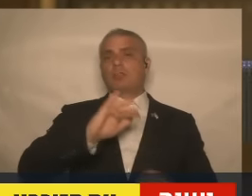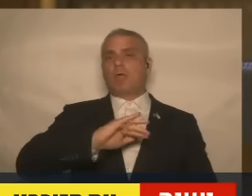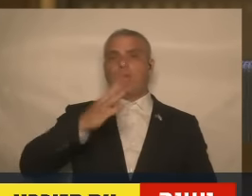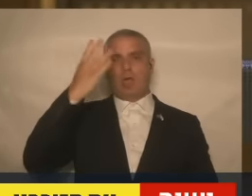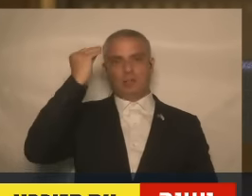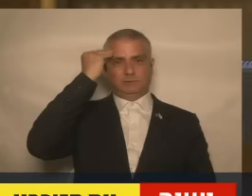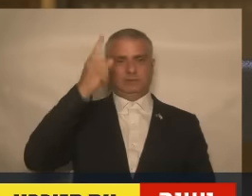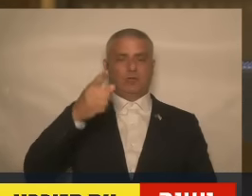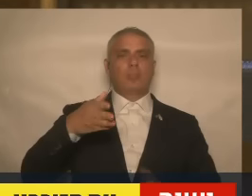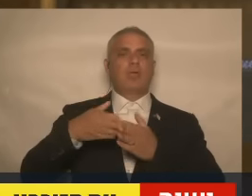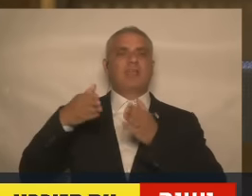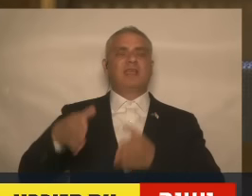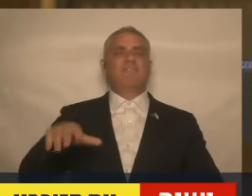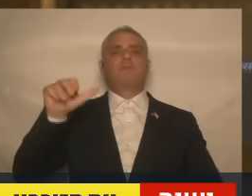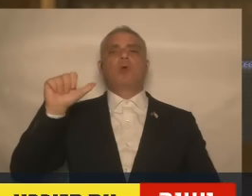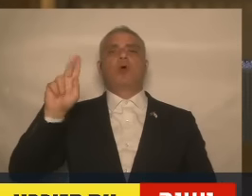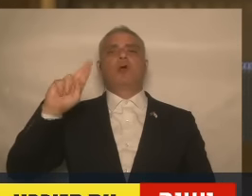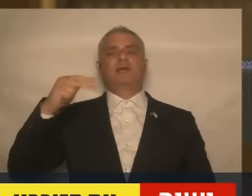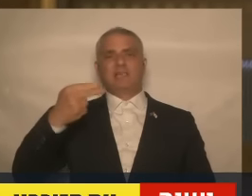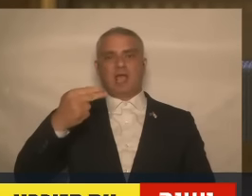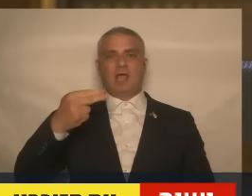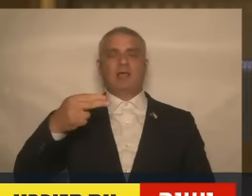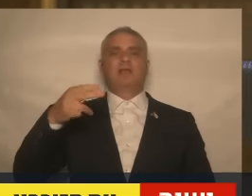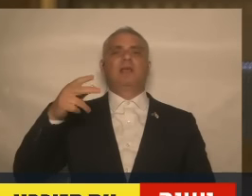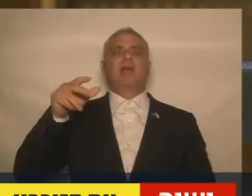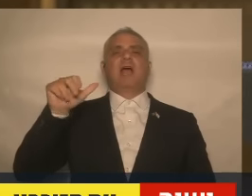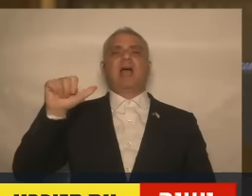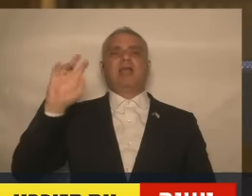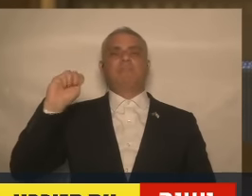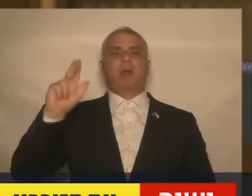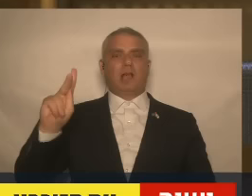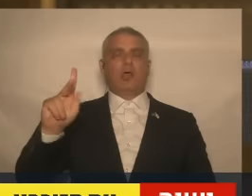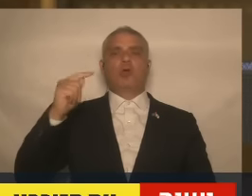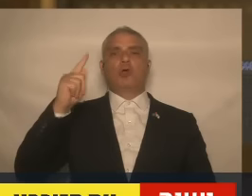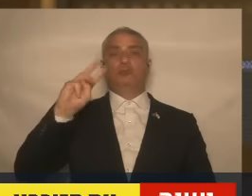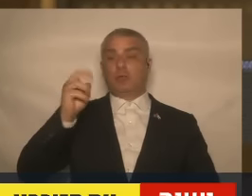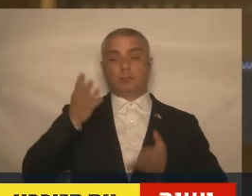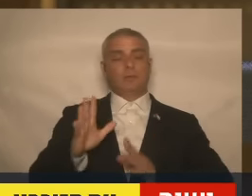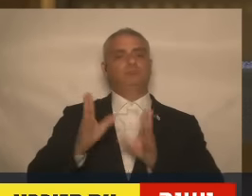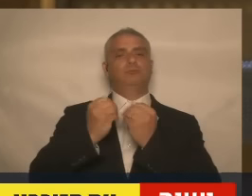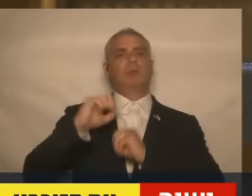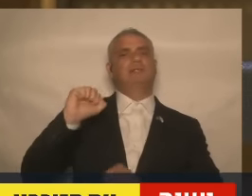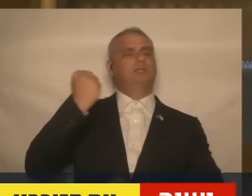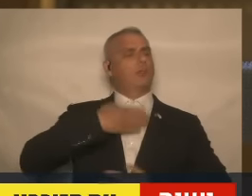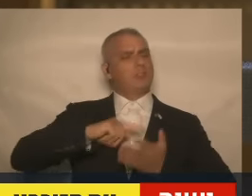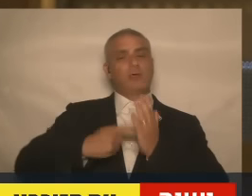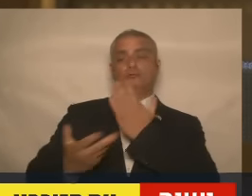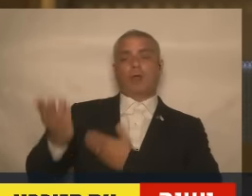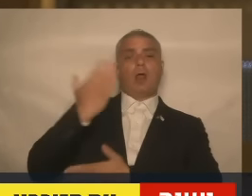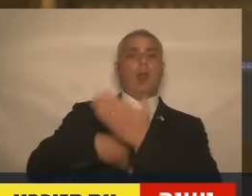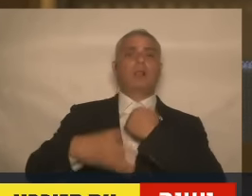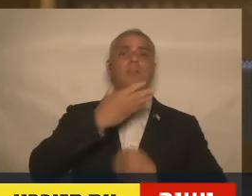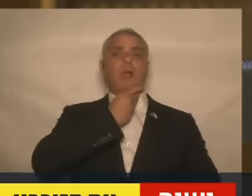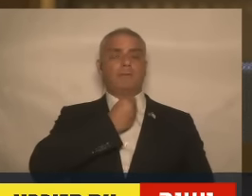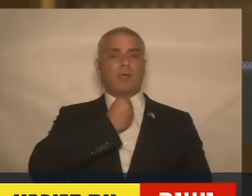הזיכרון, קבריהם של אוריה איימלק גושן, בן למשפחה ציונית ונחושה שעלתה